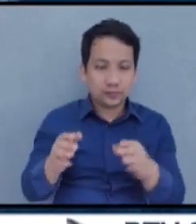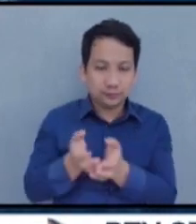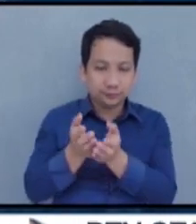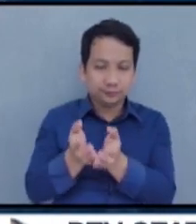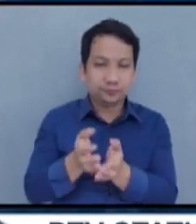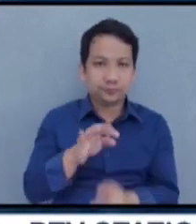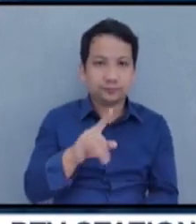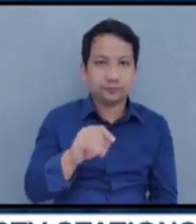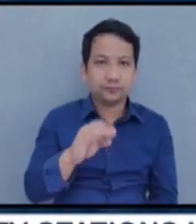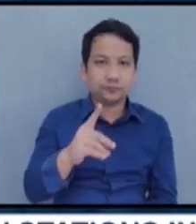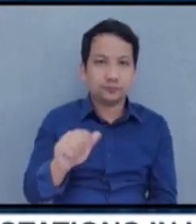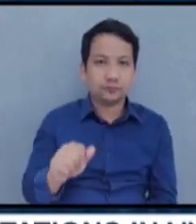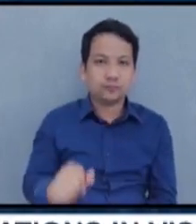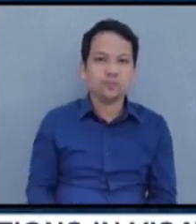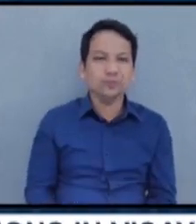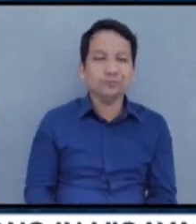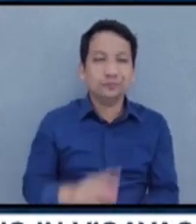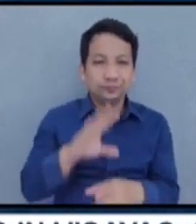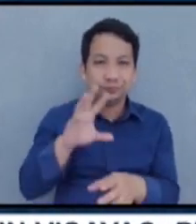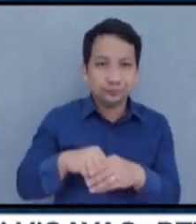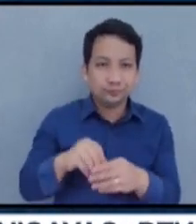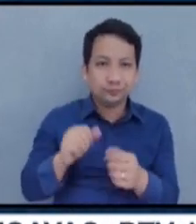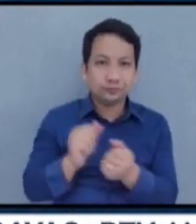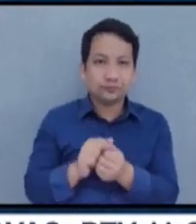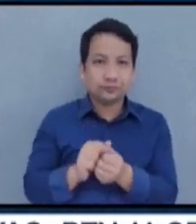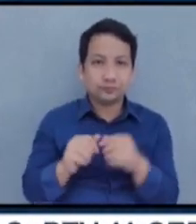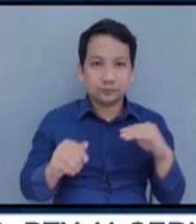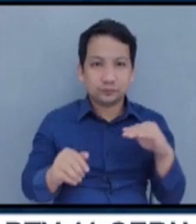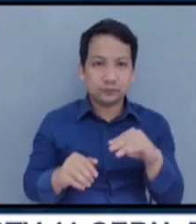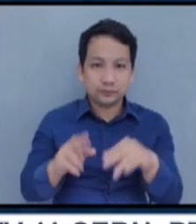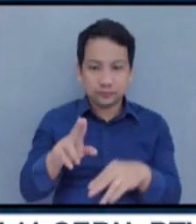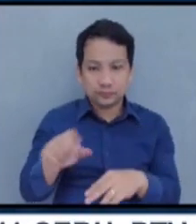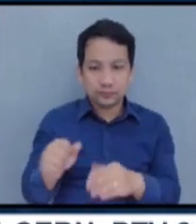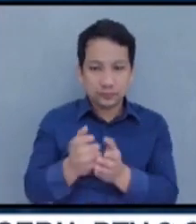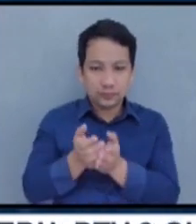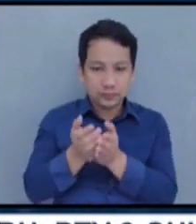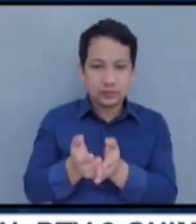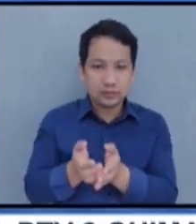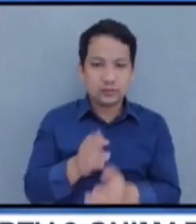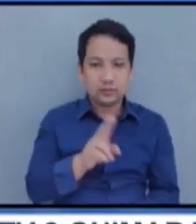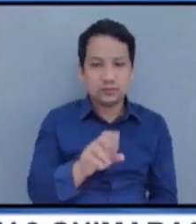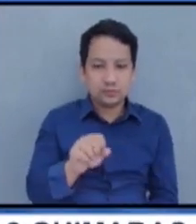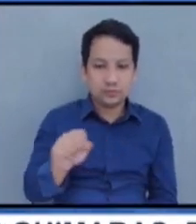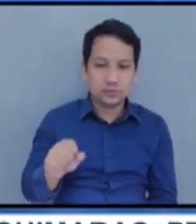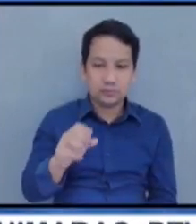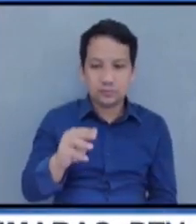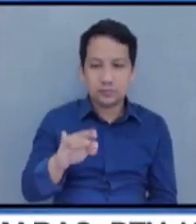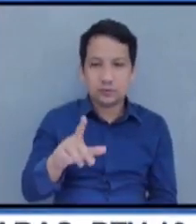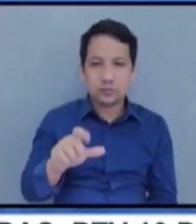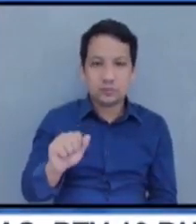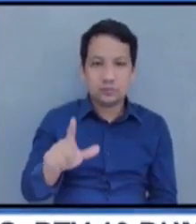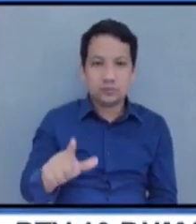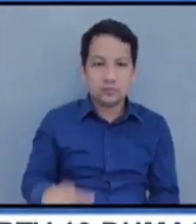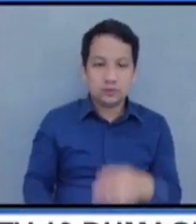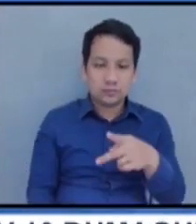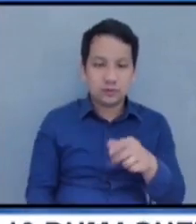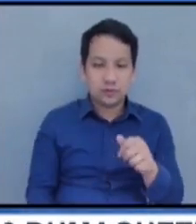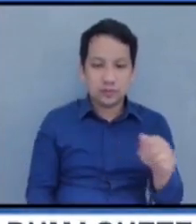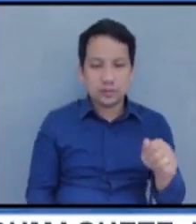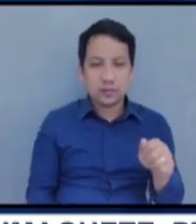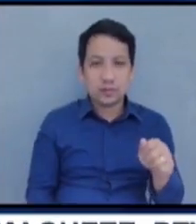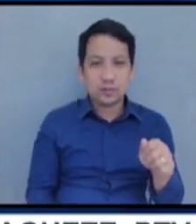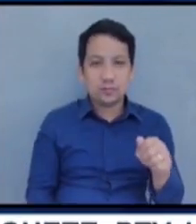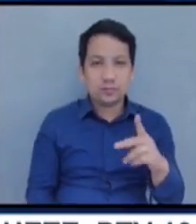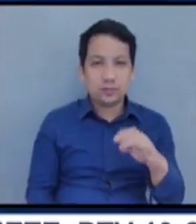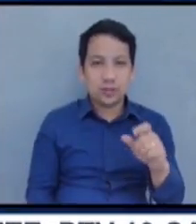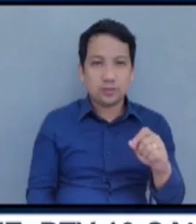Diaz. Lumahok din sa nasabing aktibidad ang barko ng US Navy na USS Mobile at isang P-8A Poseidon aircraft, pati